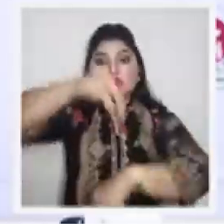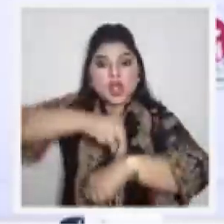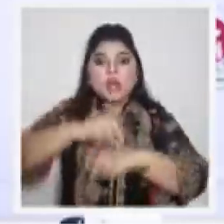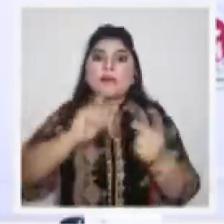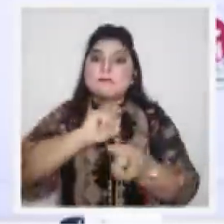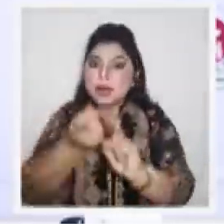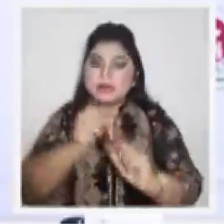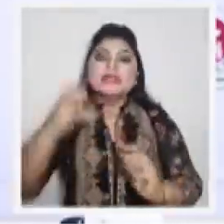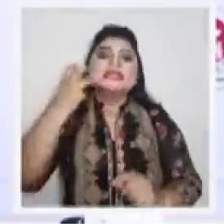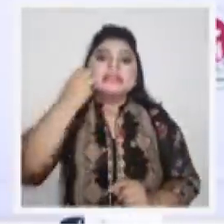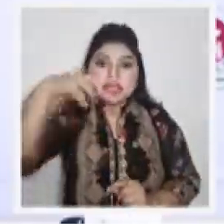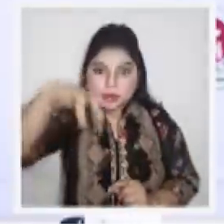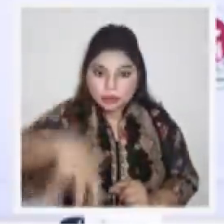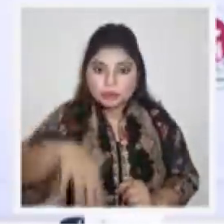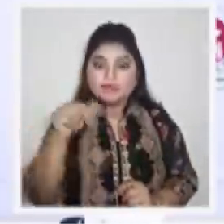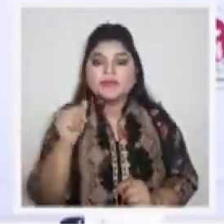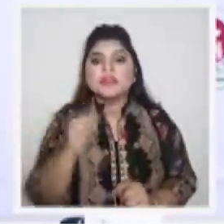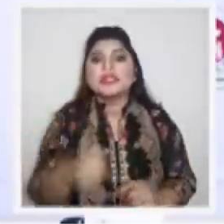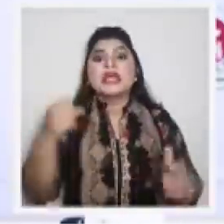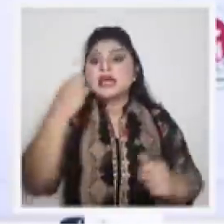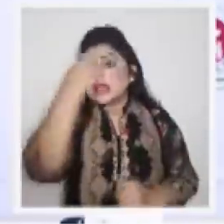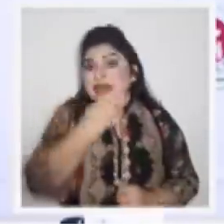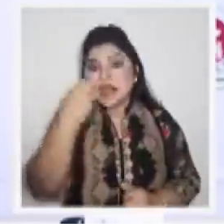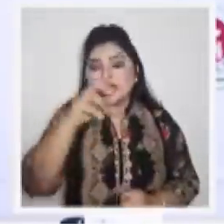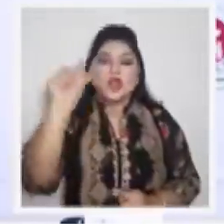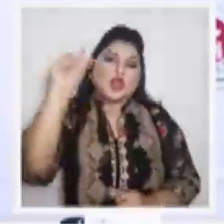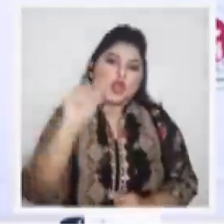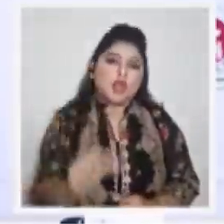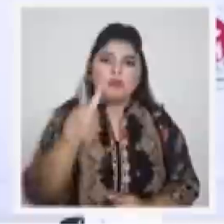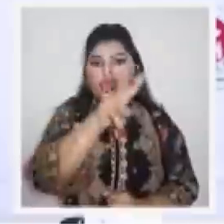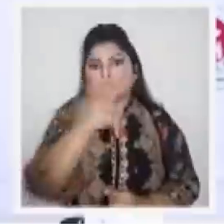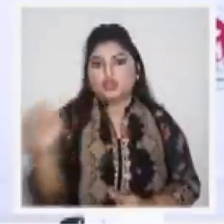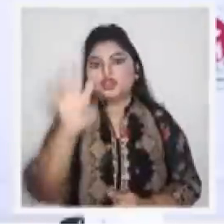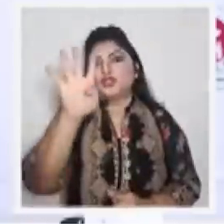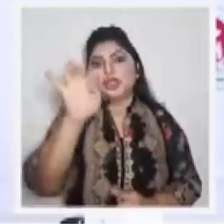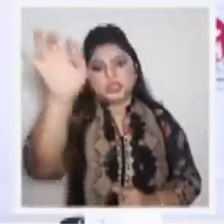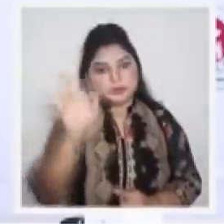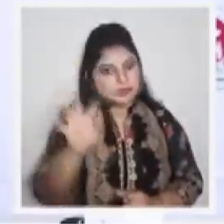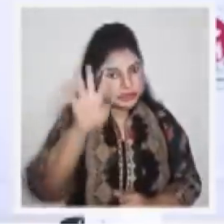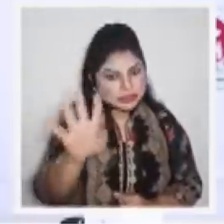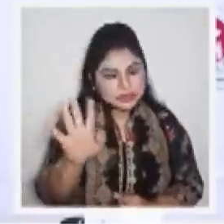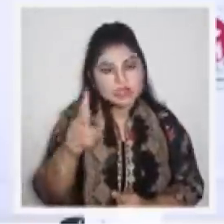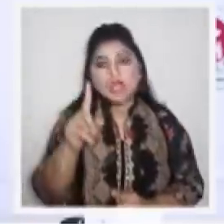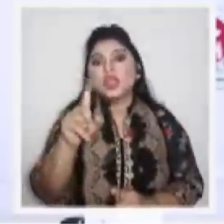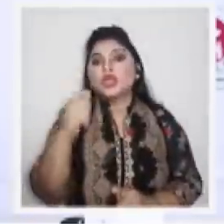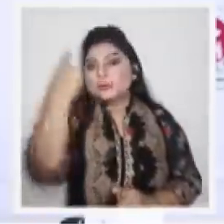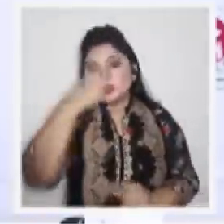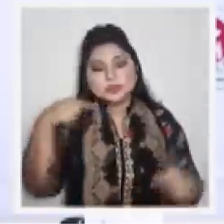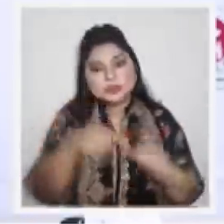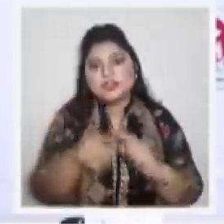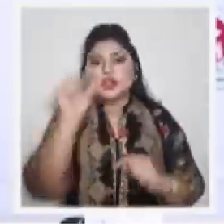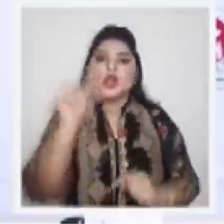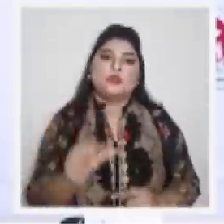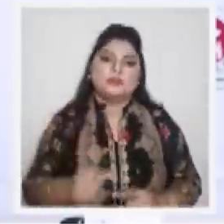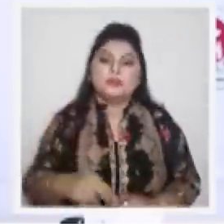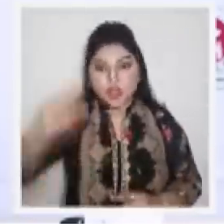1229.3 10 লক্ষ লোকের মধ্যে। তারপরে রাজশাহী, জয়পুরহাট, সিরাজগঞ্জ, নওগাঁ, পাবনা, চাঁপাই নবাবগঞ্জ এবং নাটোর ডিস্ট্রিক্টে